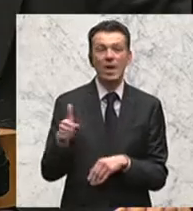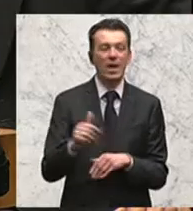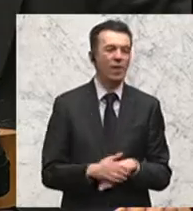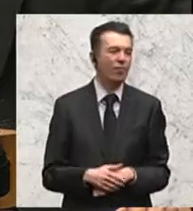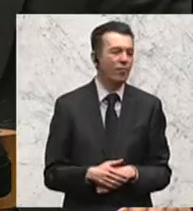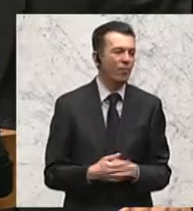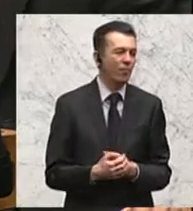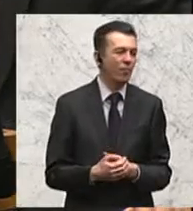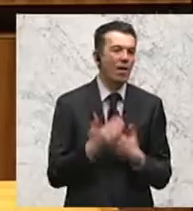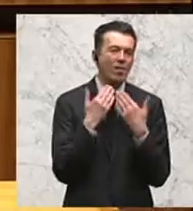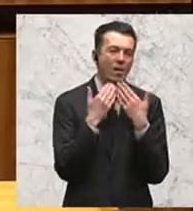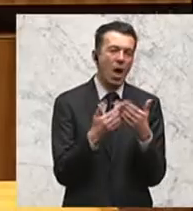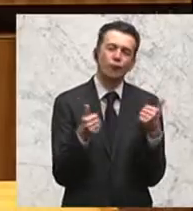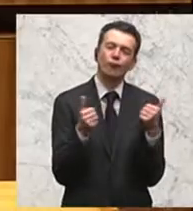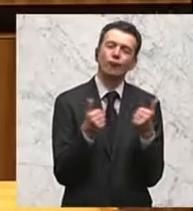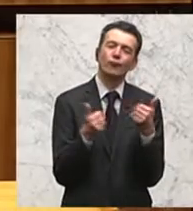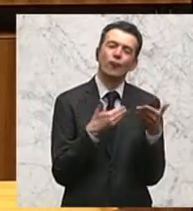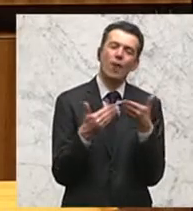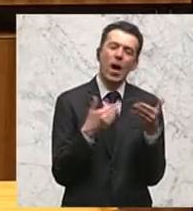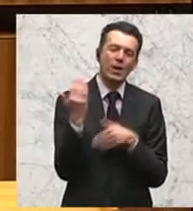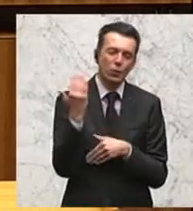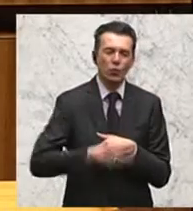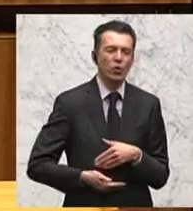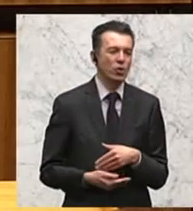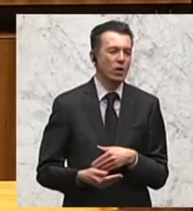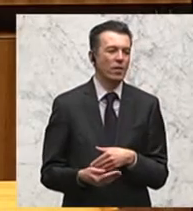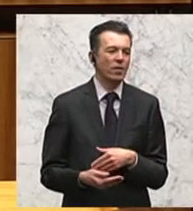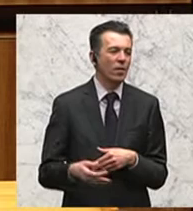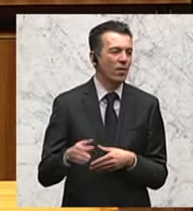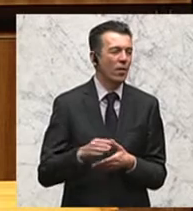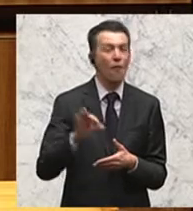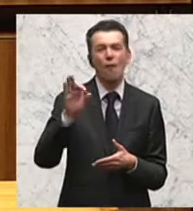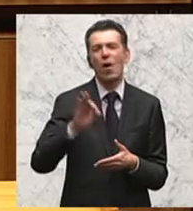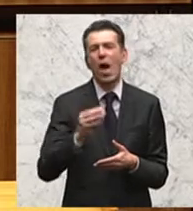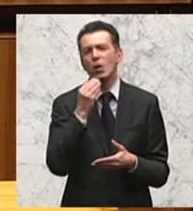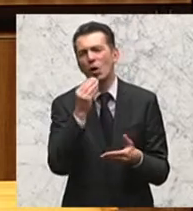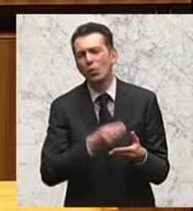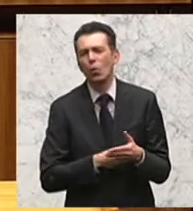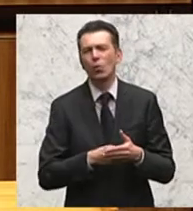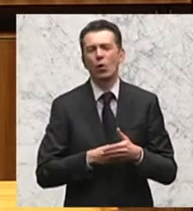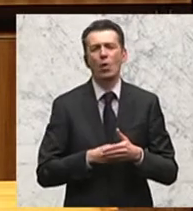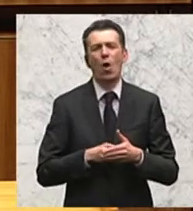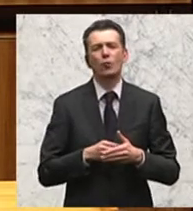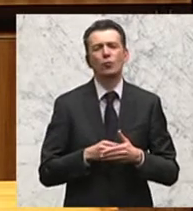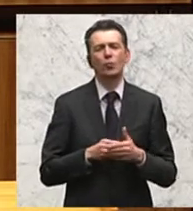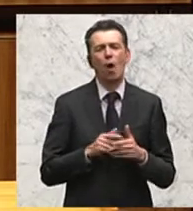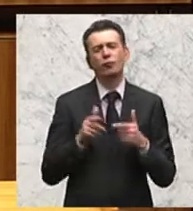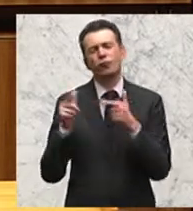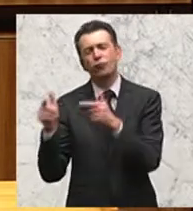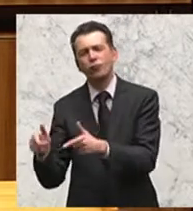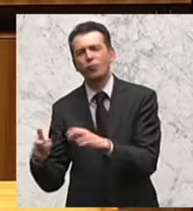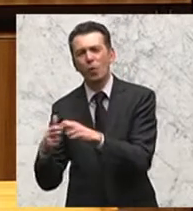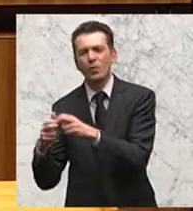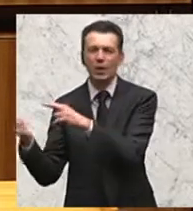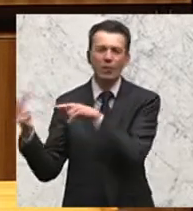Und dank des großartigen Verhandlungsgeschickes des Ferdinand des Gütigen, der ausgezogen ist nach Brüssel und zurückgekommen ist als